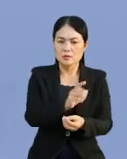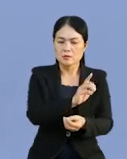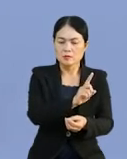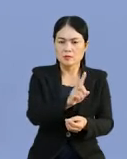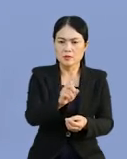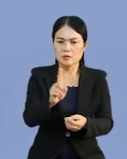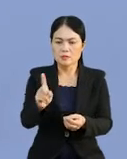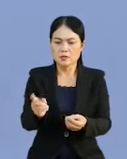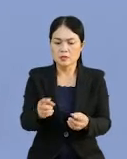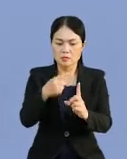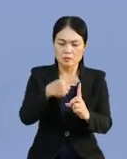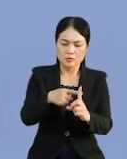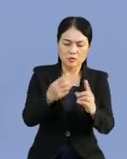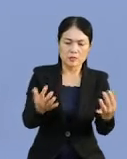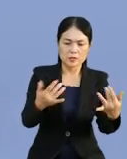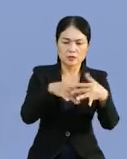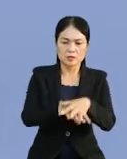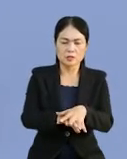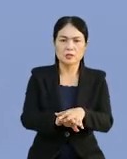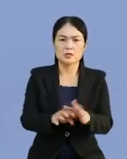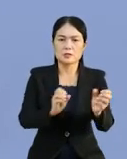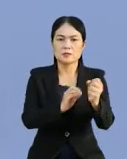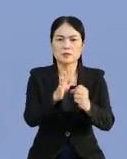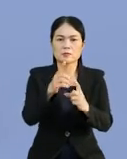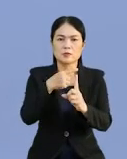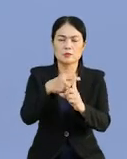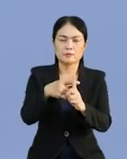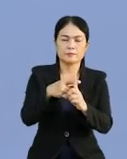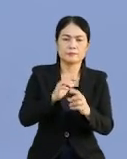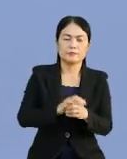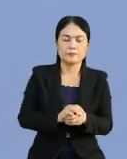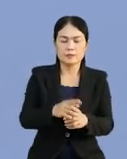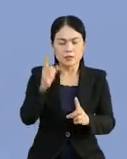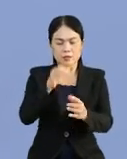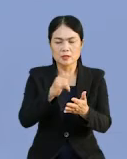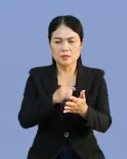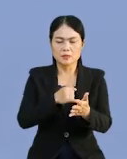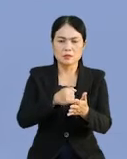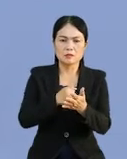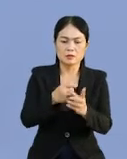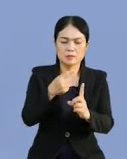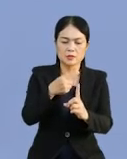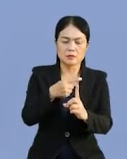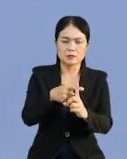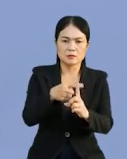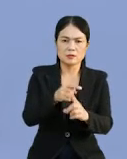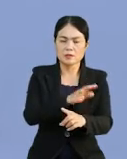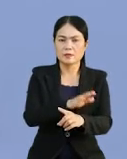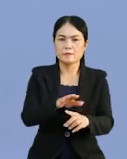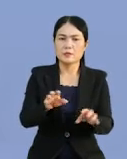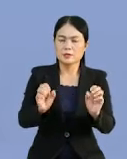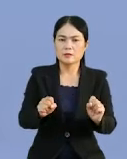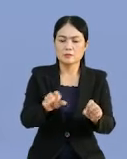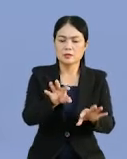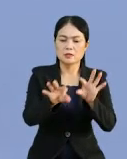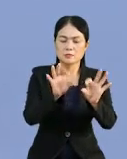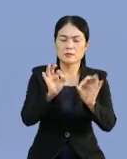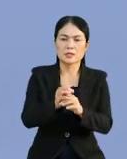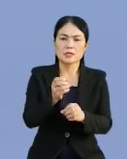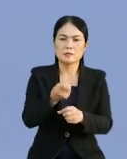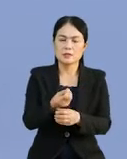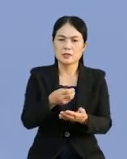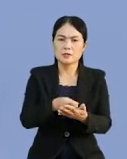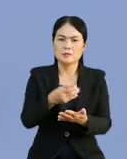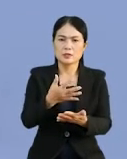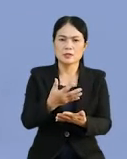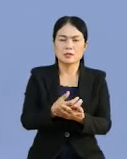một bốp, mình cho khỉ, tỏ, chạp đàm bụ. Đồng bây nghe xử rộp nông ca bốp, cư côn ai nâng chữ rơ dương đồng